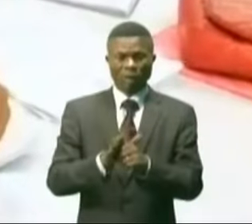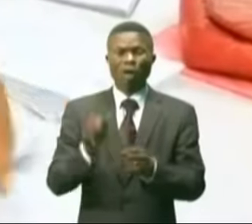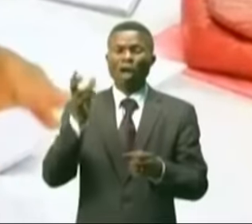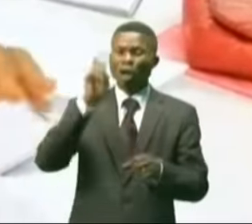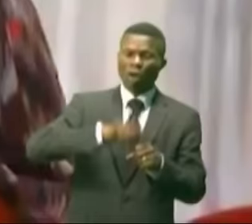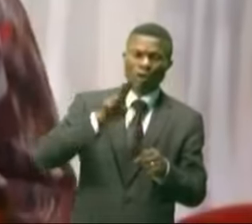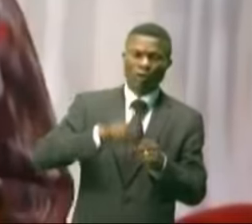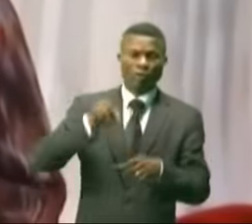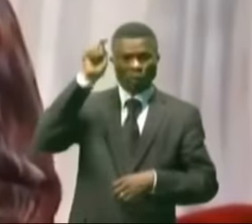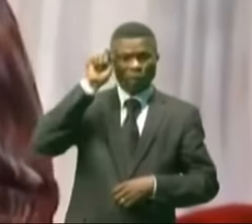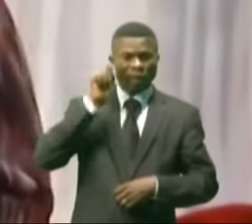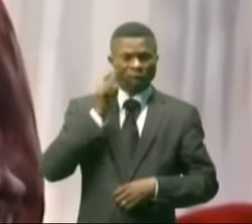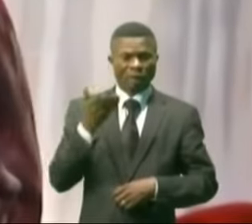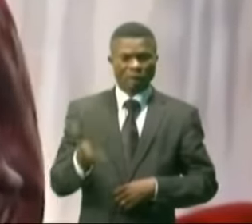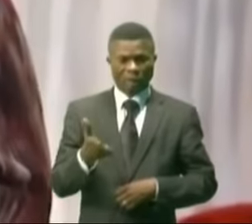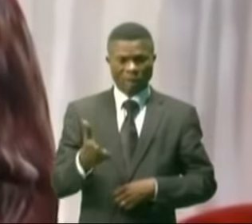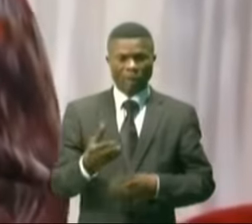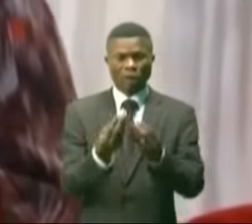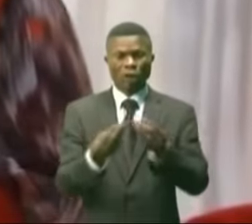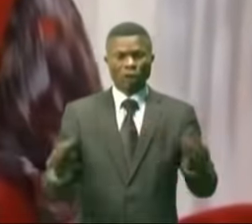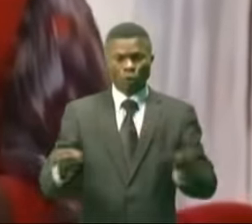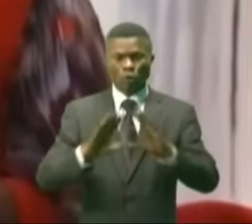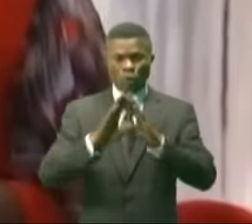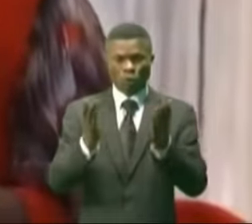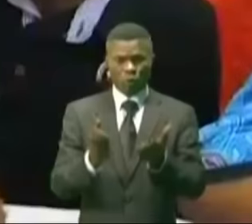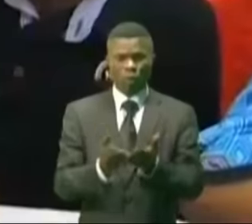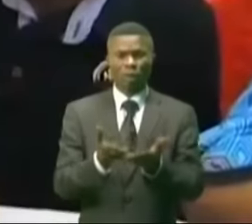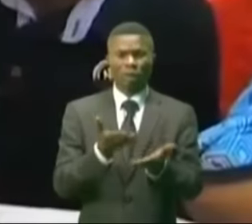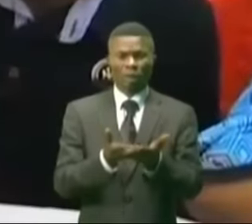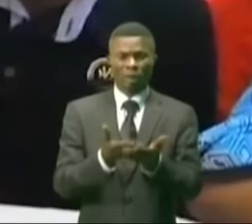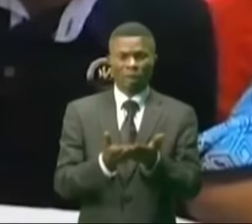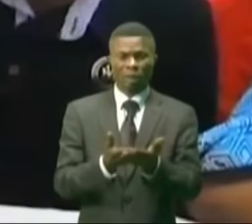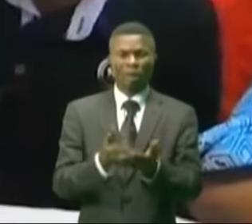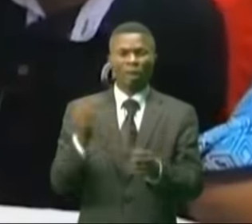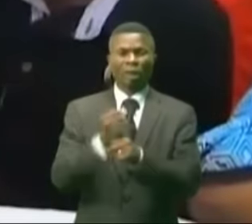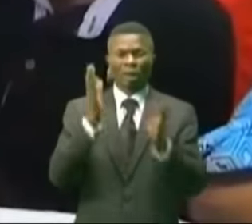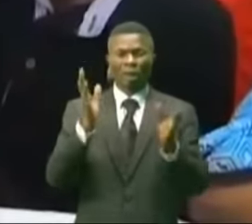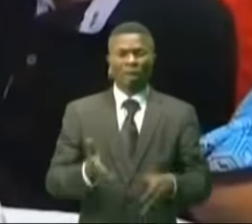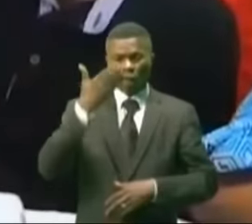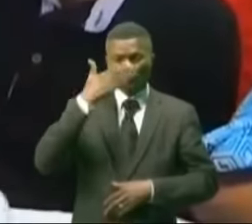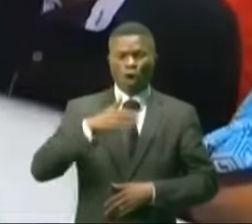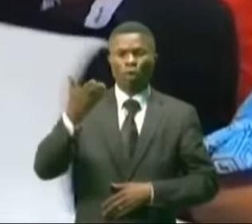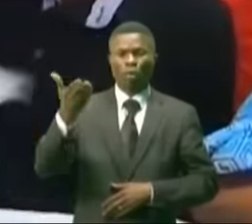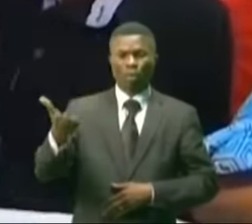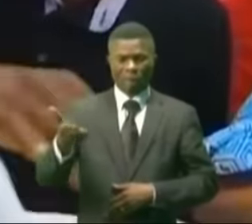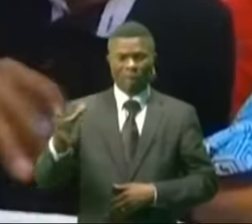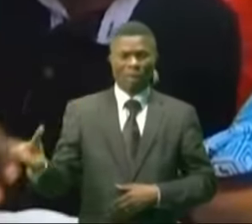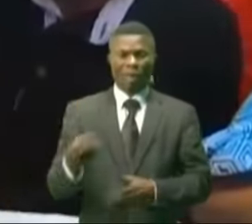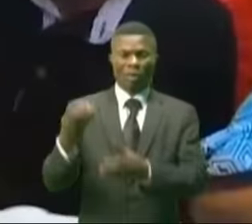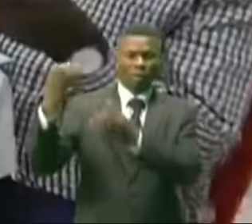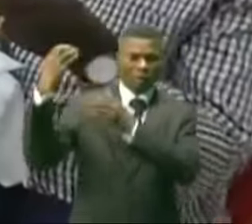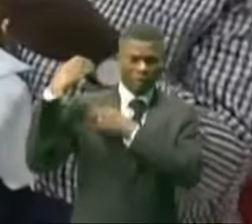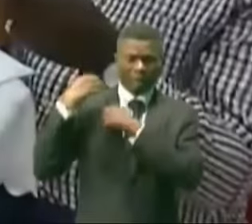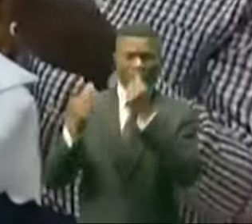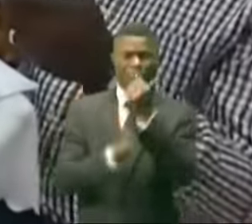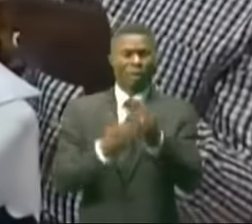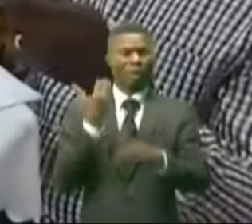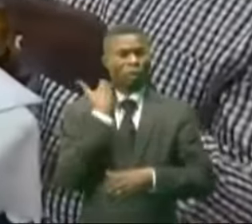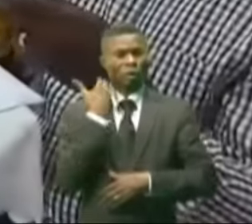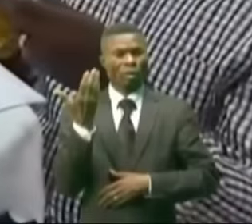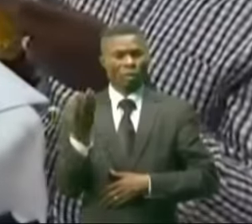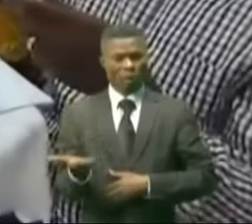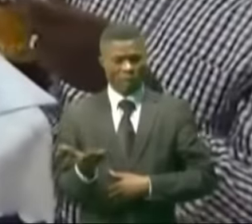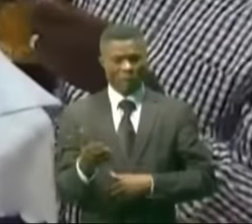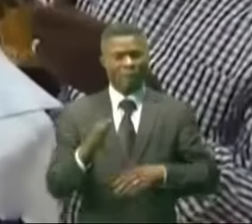sexuelles. Des résolutions pondues par les participants qui ne sont autres que les prestataires des cliniques pour une bonne prise en charge des patients. Ces derniers se